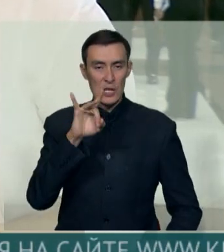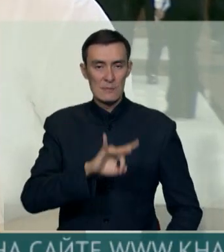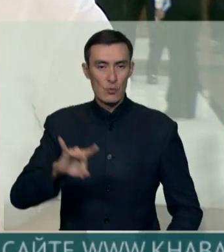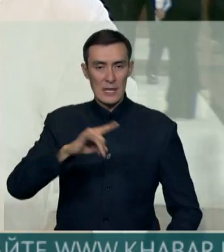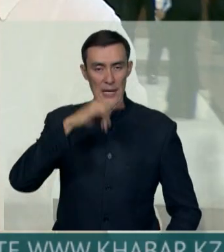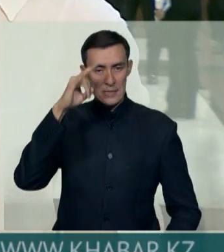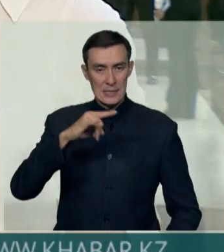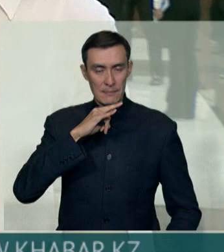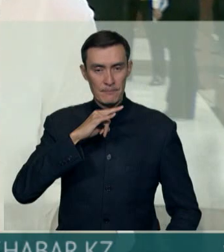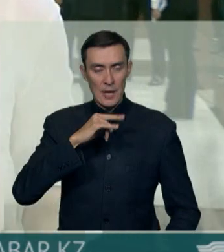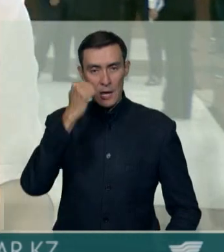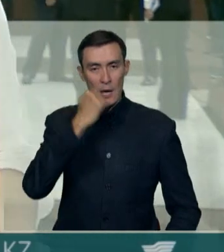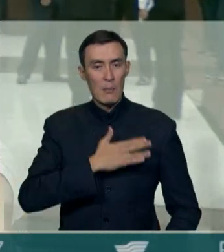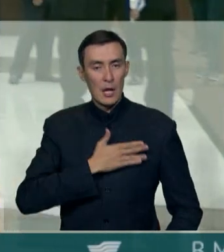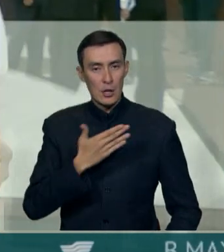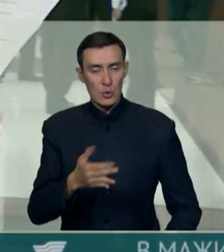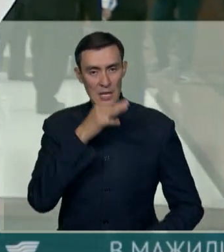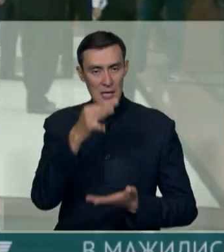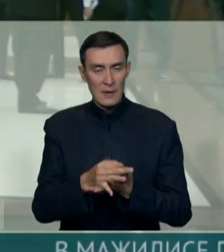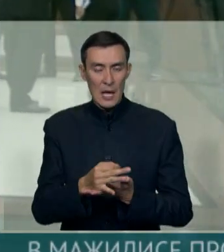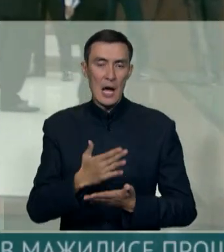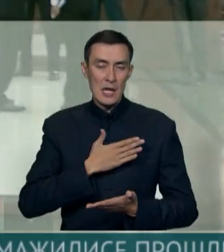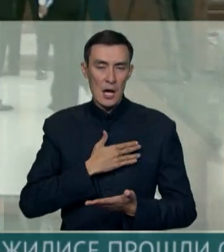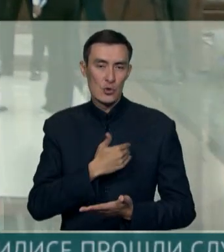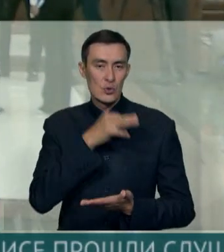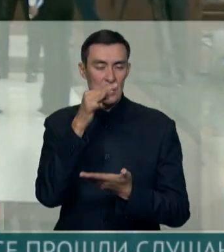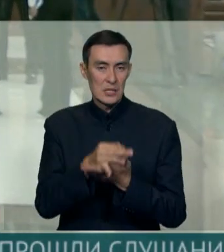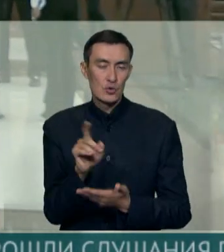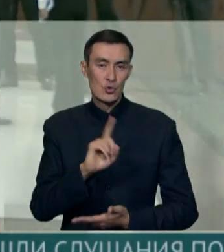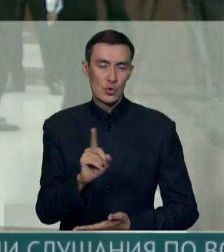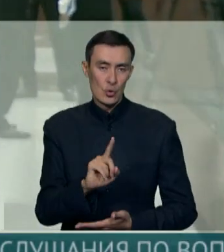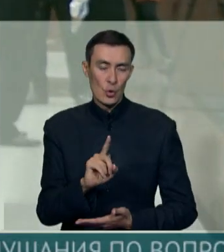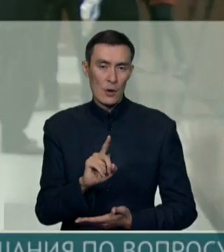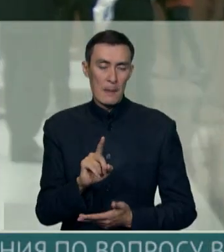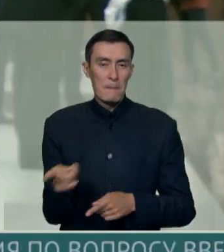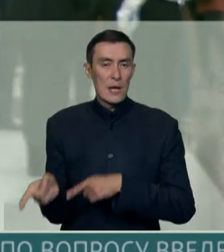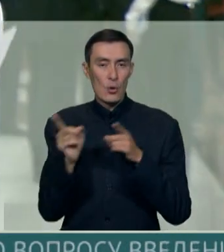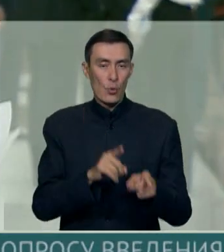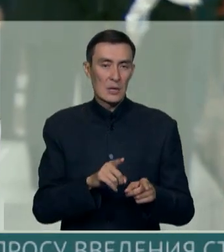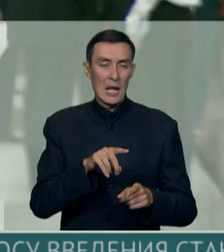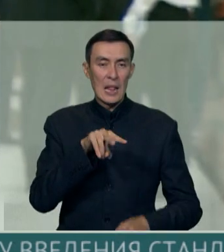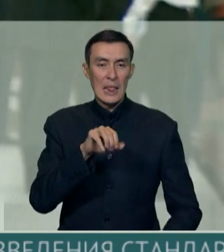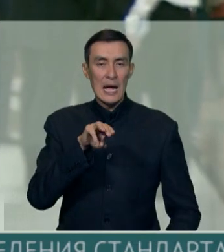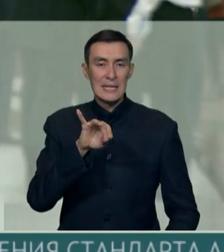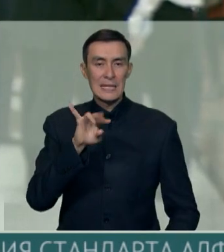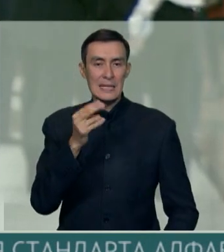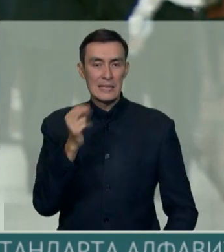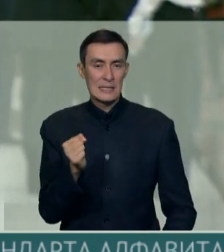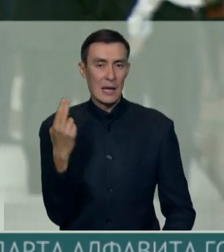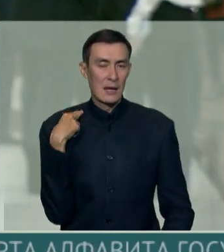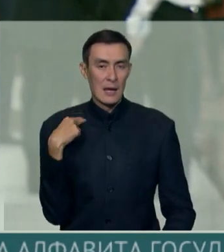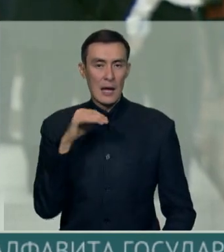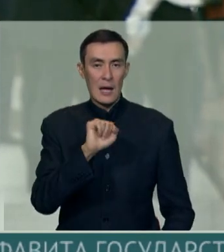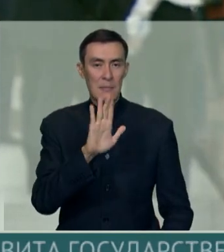Казахстан. Благодарю вас за ответ. Но я отмечу, что переход на латиницу, с помощью которой в